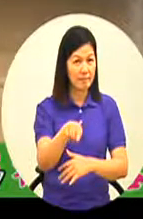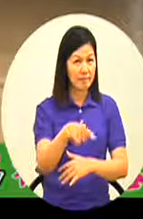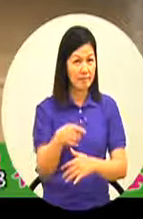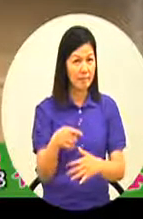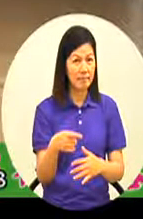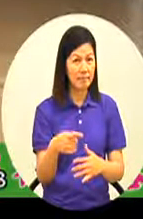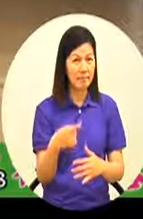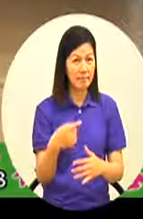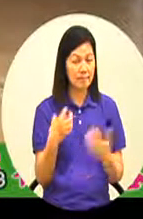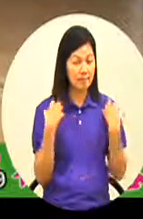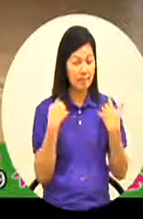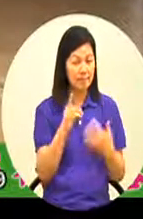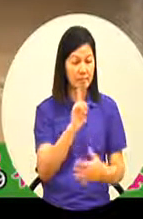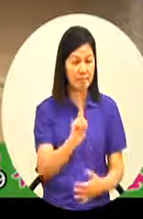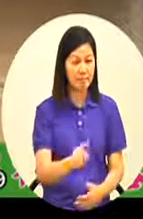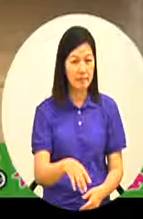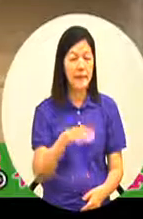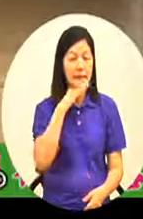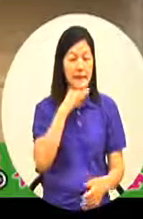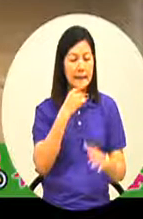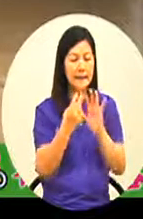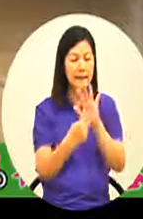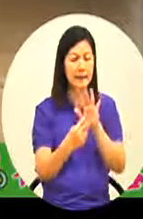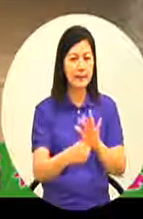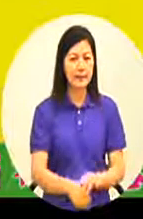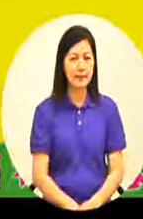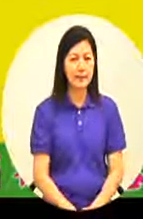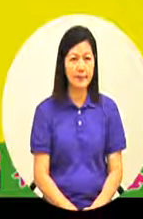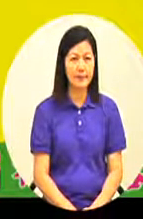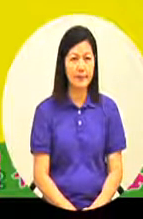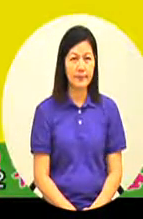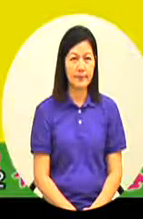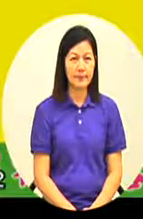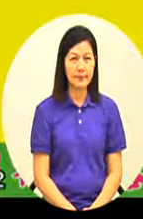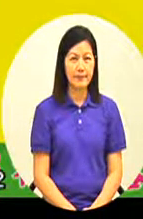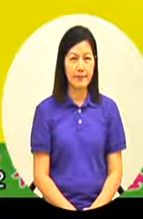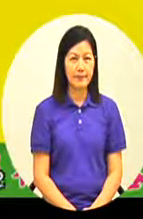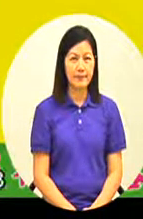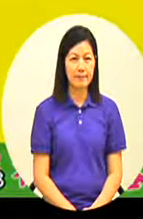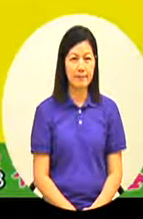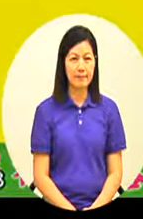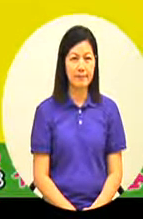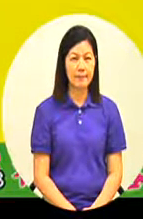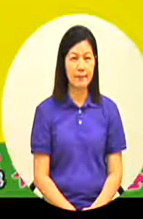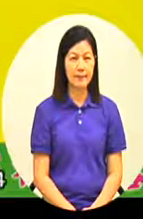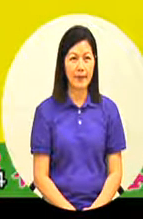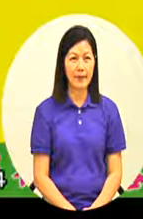想等一下你再给我回答。好，好，那接下来。